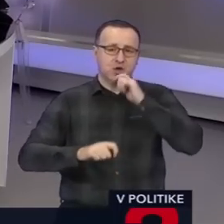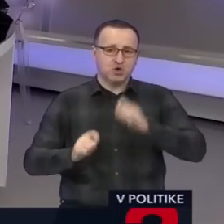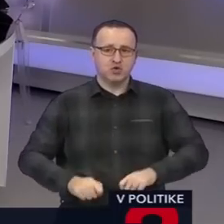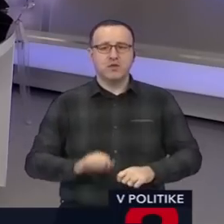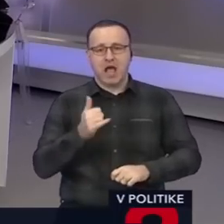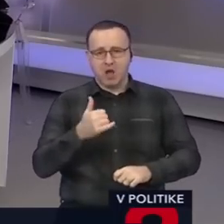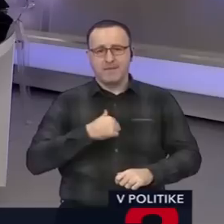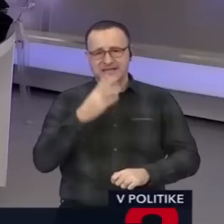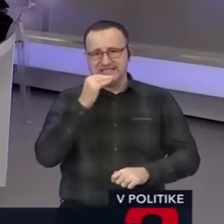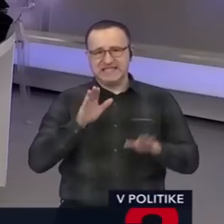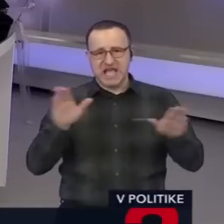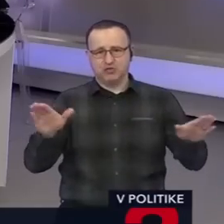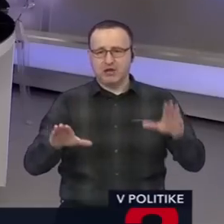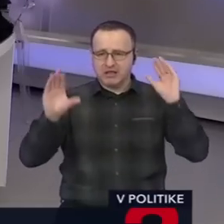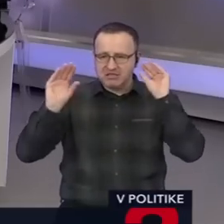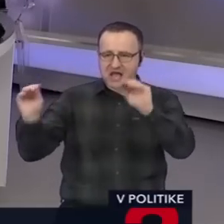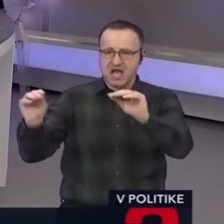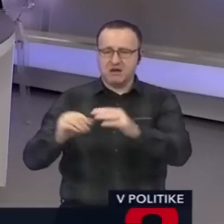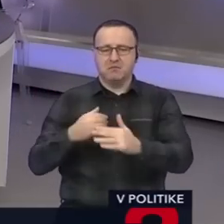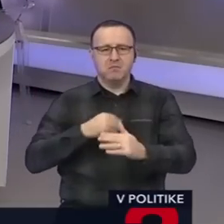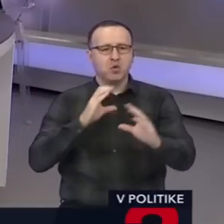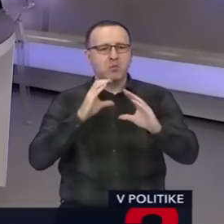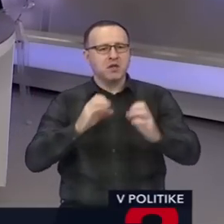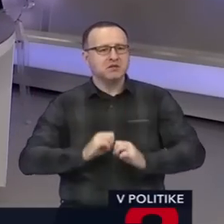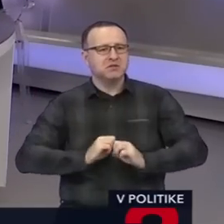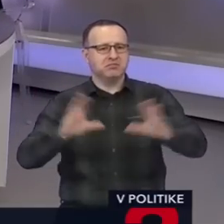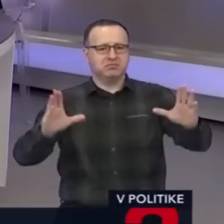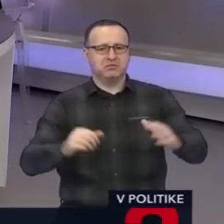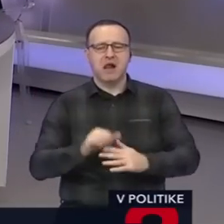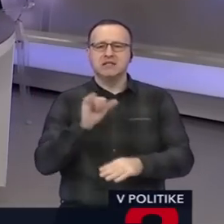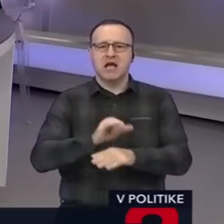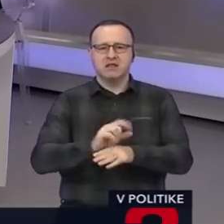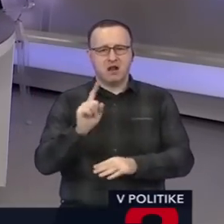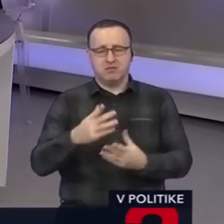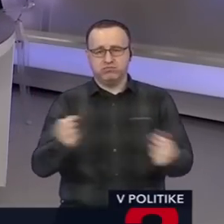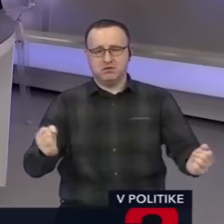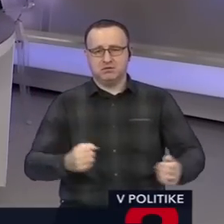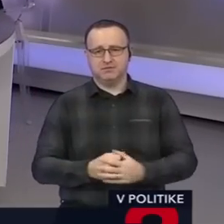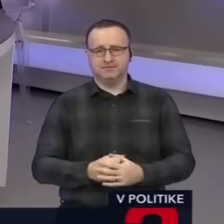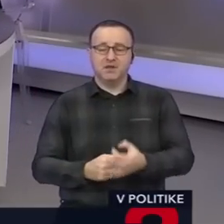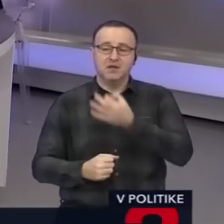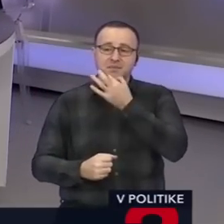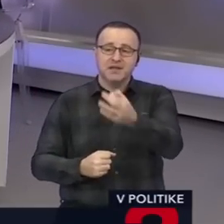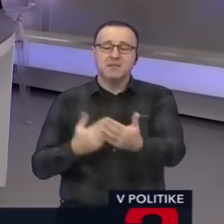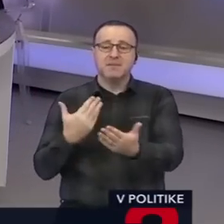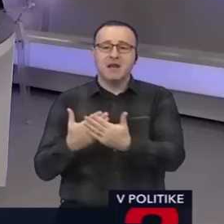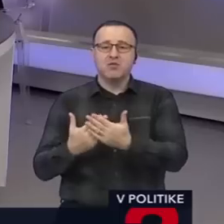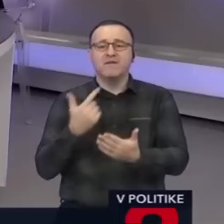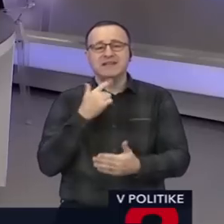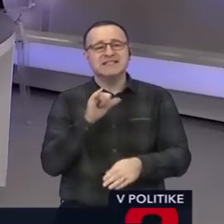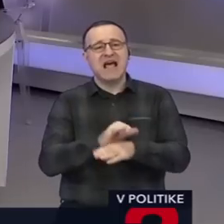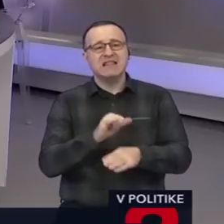naozaj darovať, že by sme sa na niečom dohodli, tak by sme to odkomunikovali, ale najmä, zatiaľ tam nie sme. Pýtam sa najmä preto, lebo hovoríte, že zatiaľ tam nie